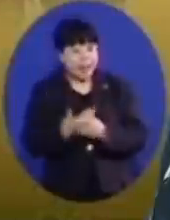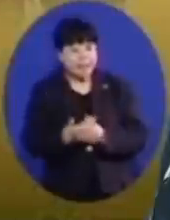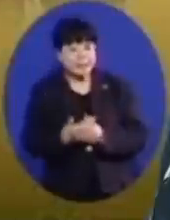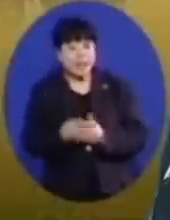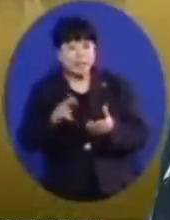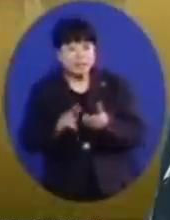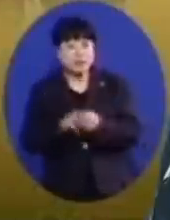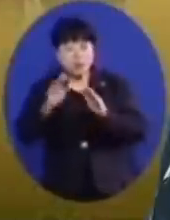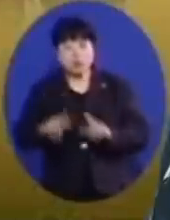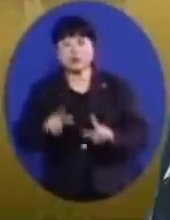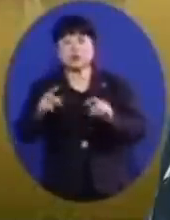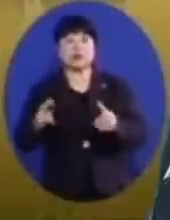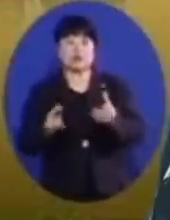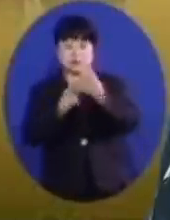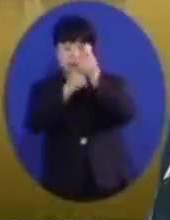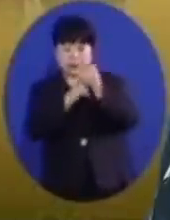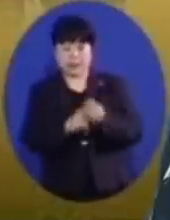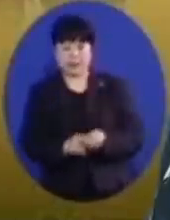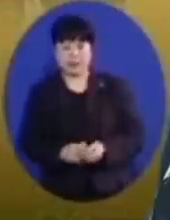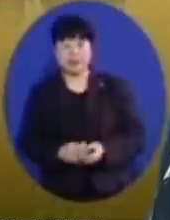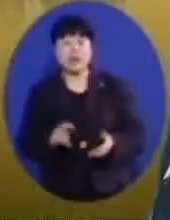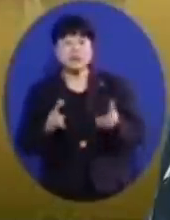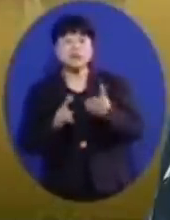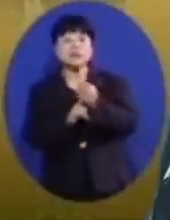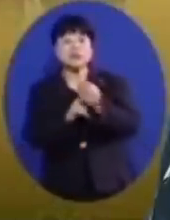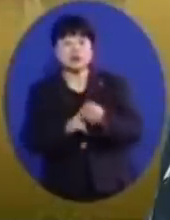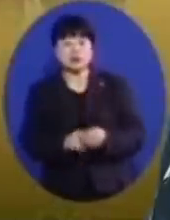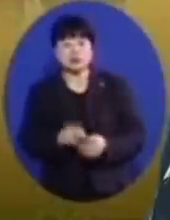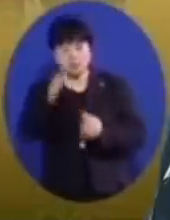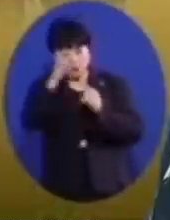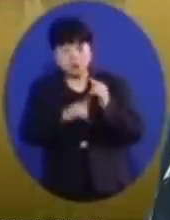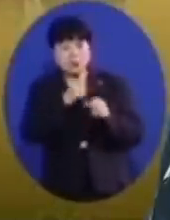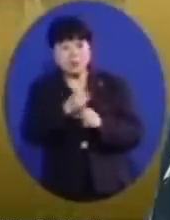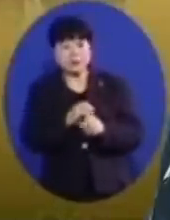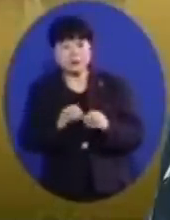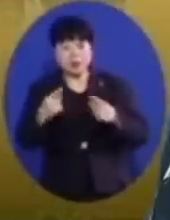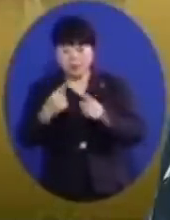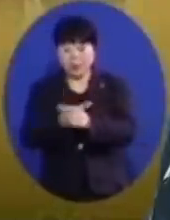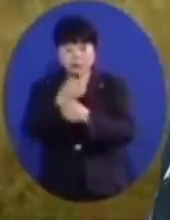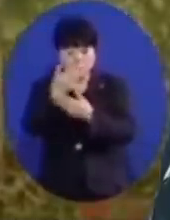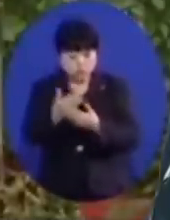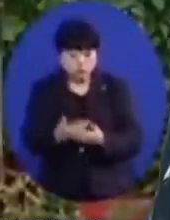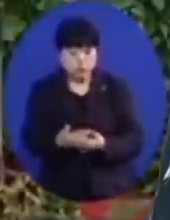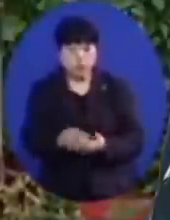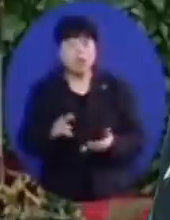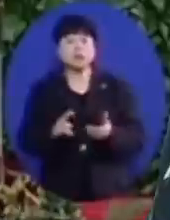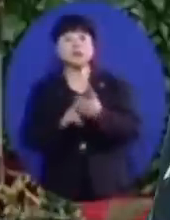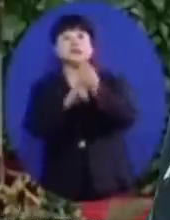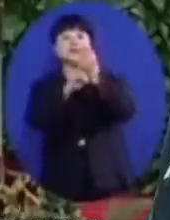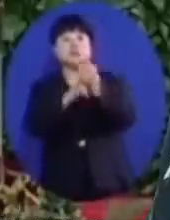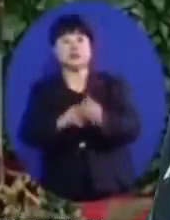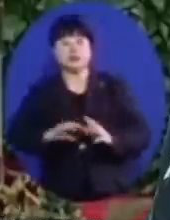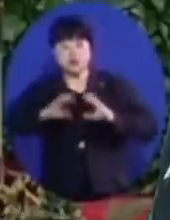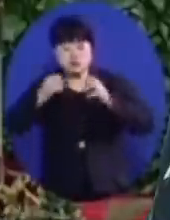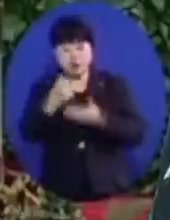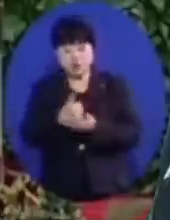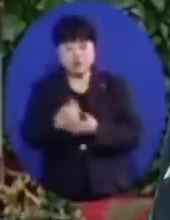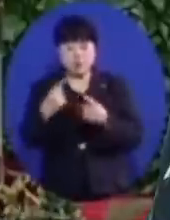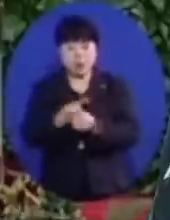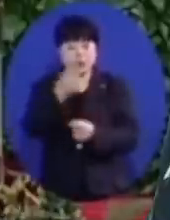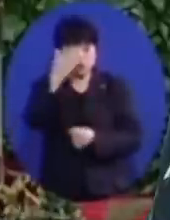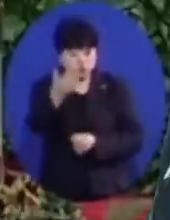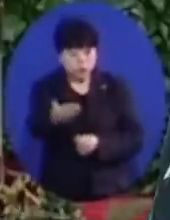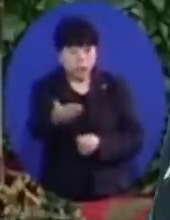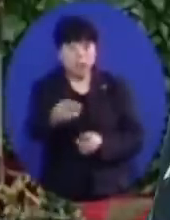일어난다 기적은 역사를 만들고 지각을 변동시킨다 기적은 역사의 경로와 국가들의 운명을 바꾼다라고